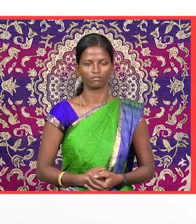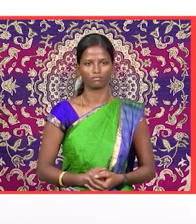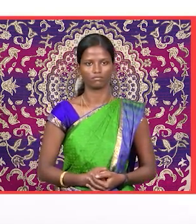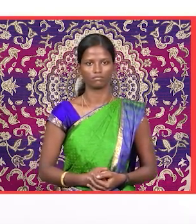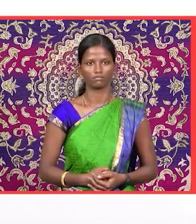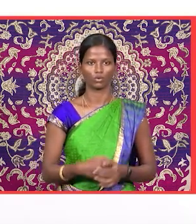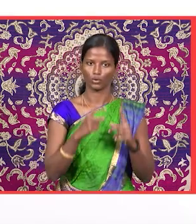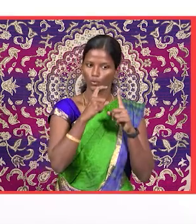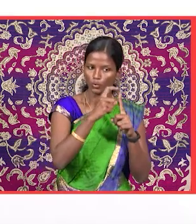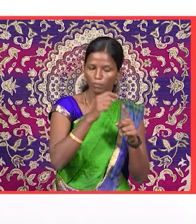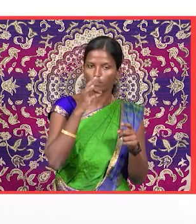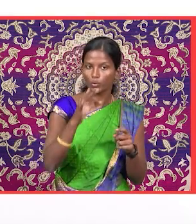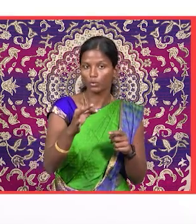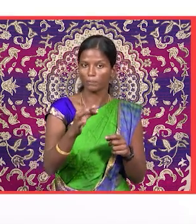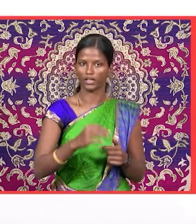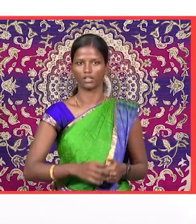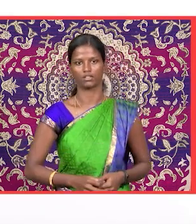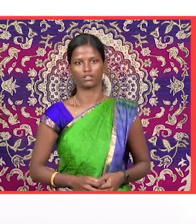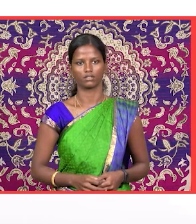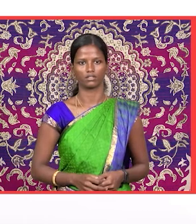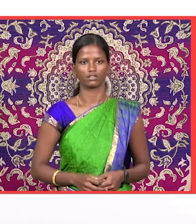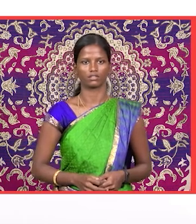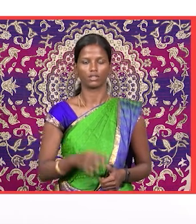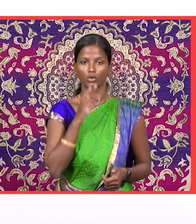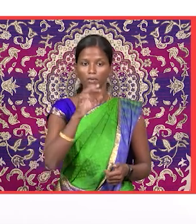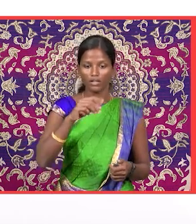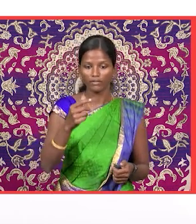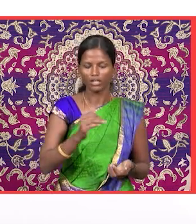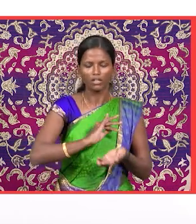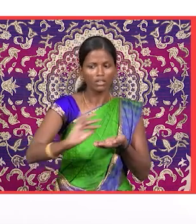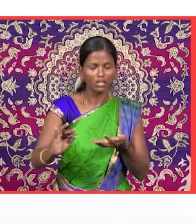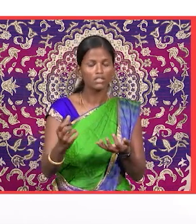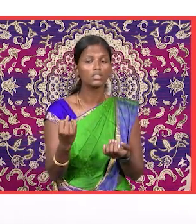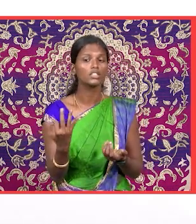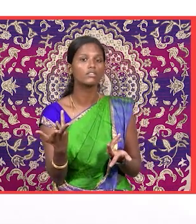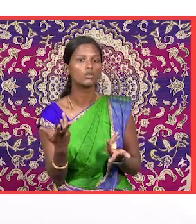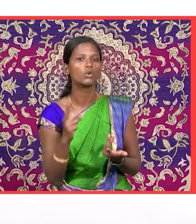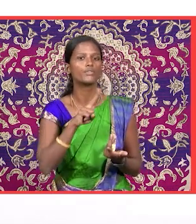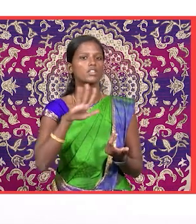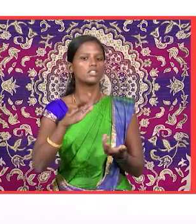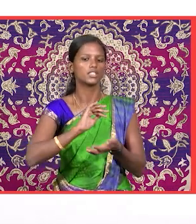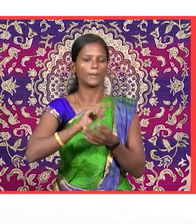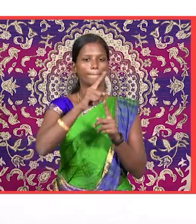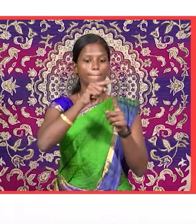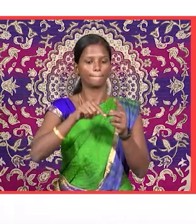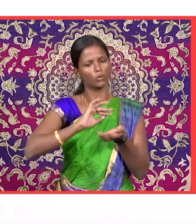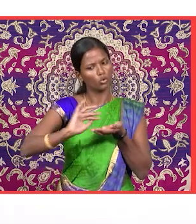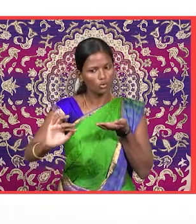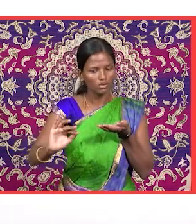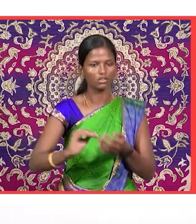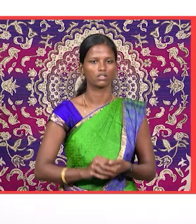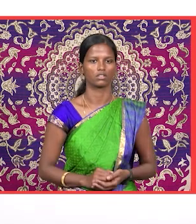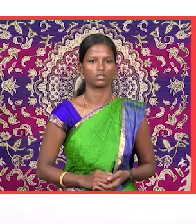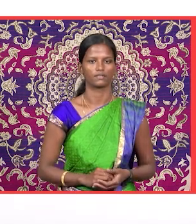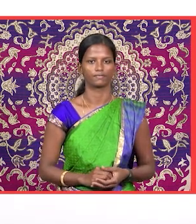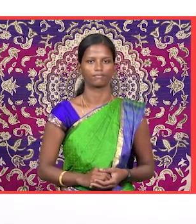நல்லா பார்த்துக்குங்க, இது வந்து குறித்த விலை. இதில் வந்து எத்தனை பர்சன்டேஜ் குறைச்சிருக்காங்கன்னா 25% குறைச்சிருக்காங்க. அவர் கொடுத்த